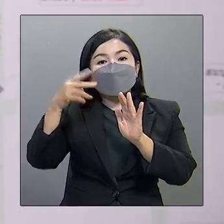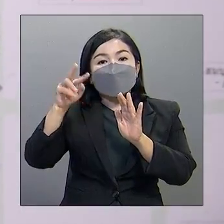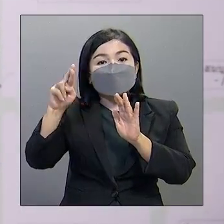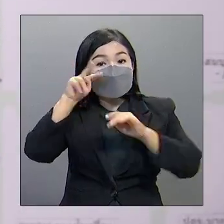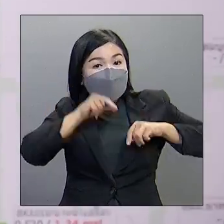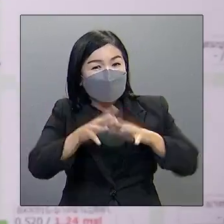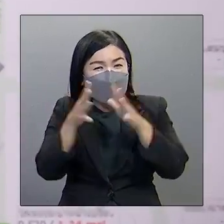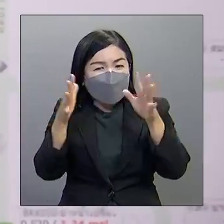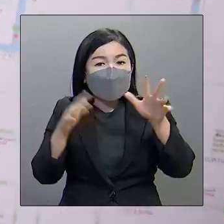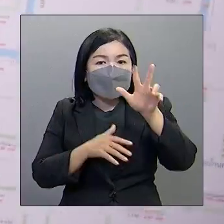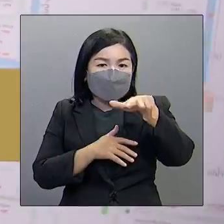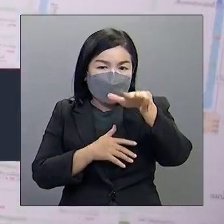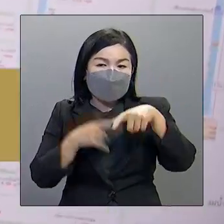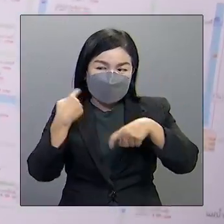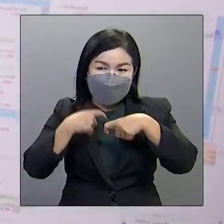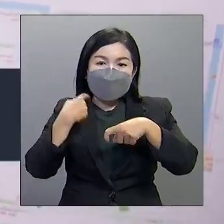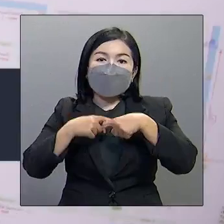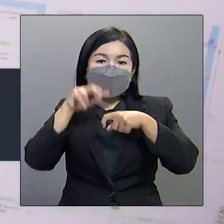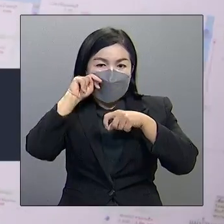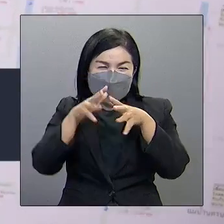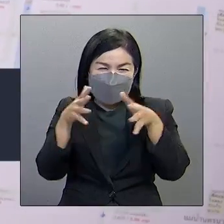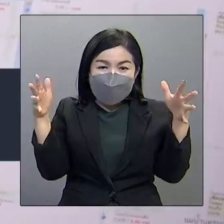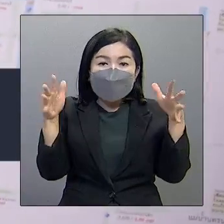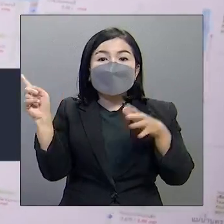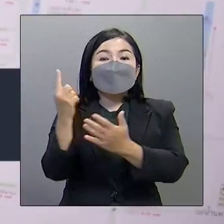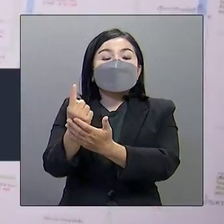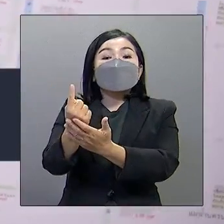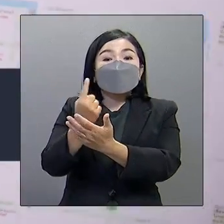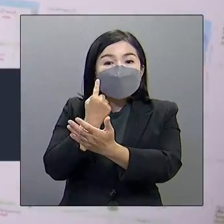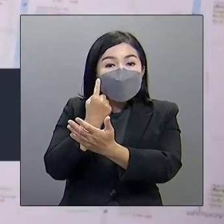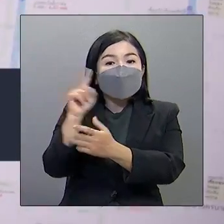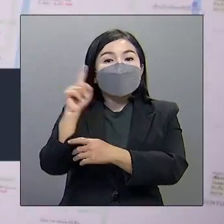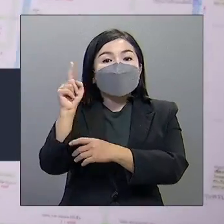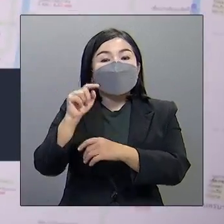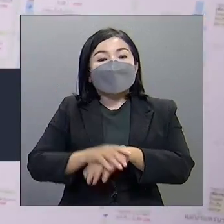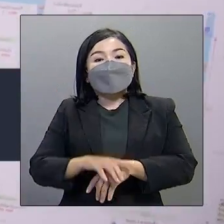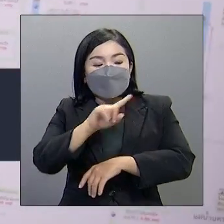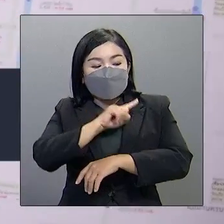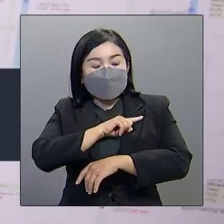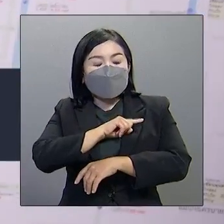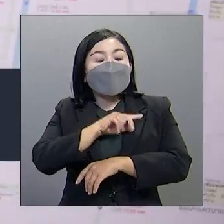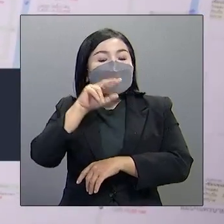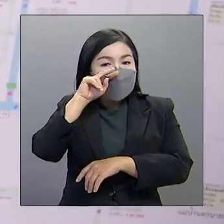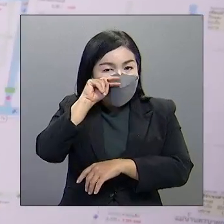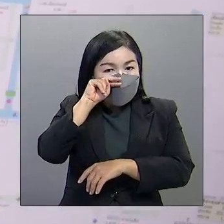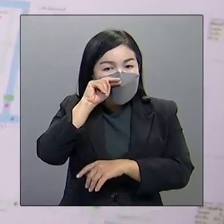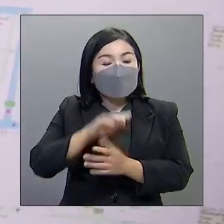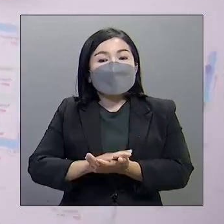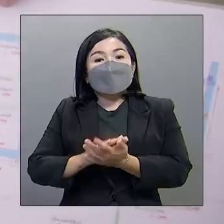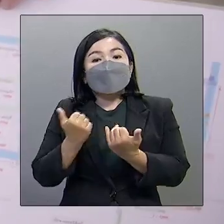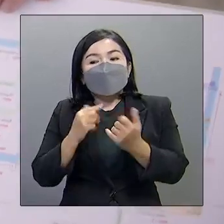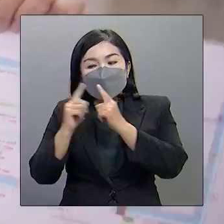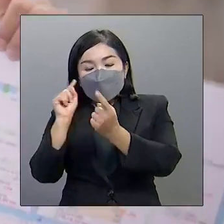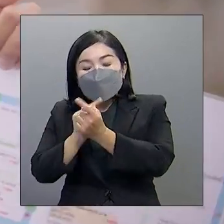ไหร่เนี่ยเราเริ่มจะเดือดร้อนกันแล้วซึ่งตอนนี้ครับเรามีตัวแทนนะครับจากทั้งสสน.และข้าสทนช.นะครับเพื่อที่จะมา